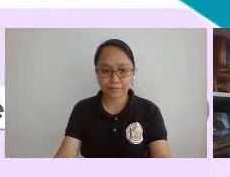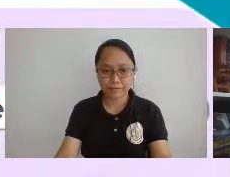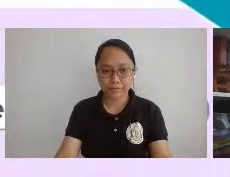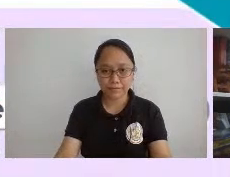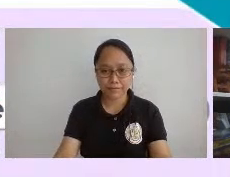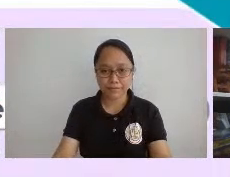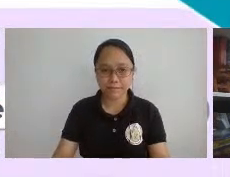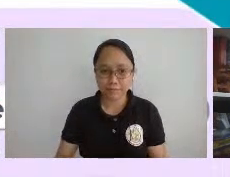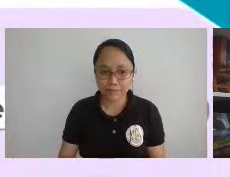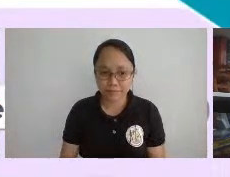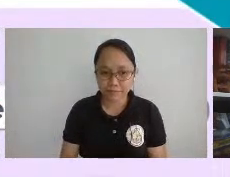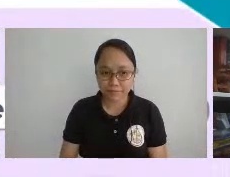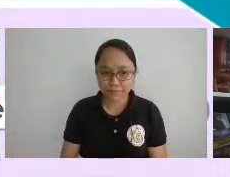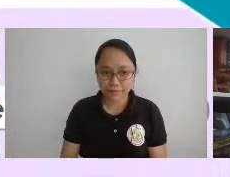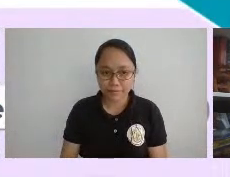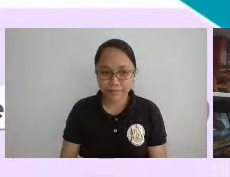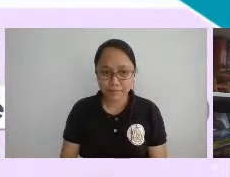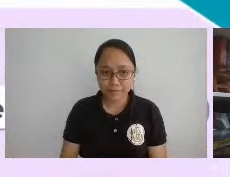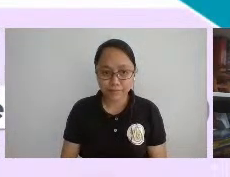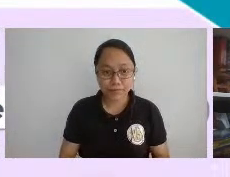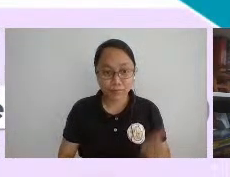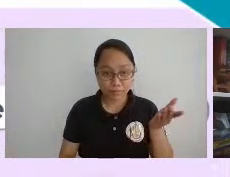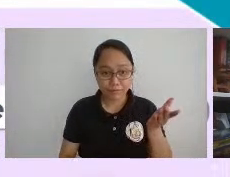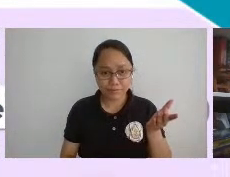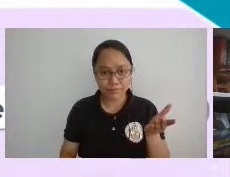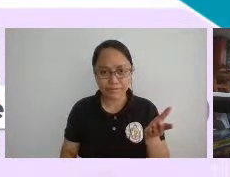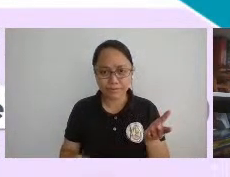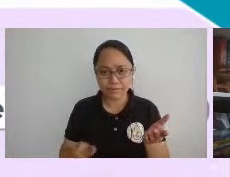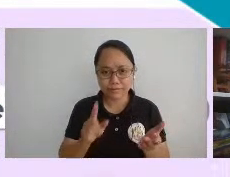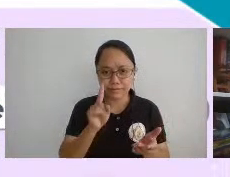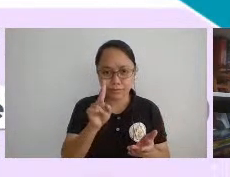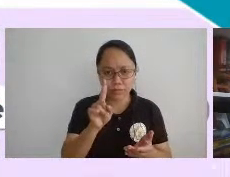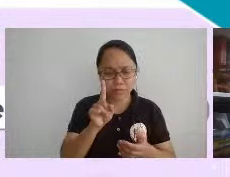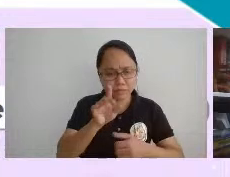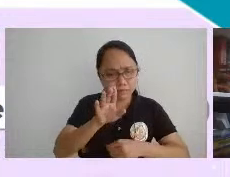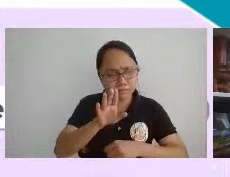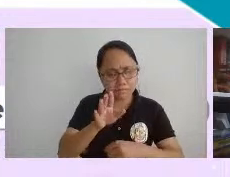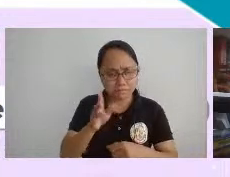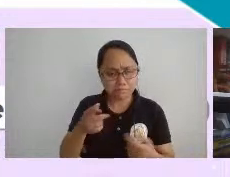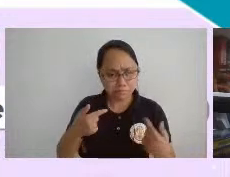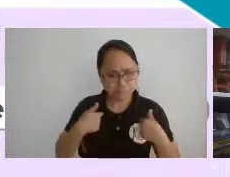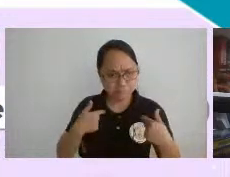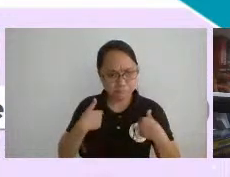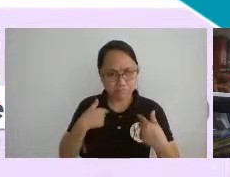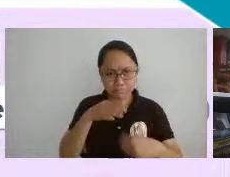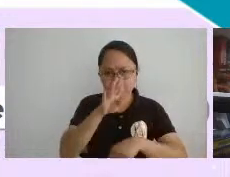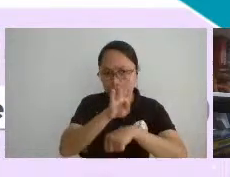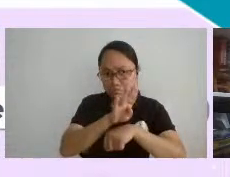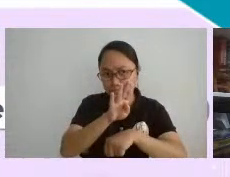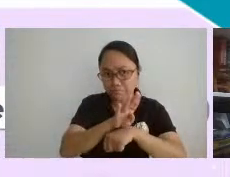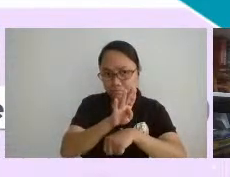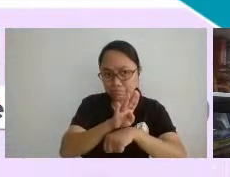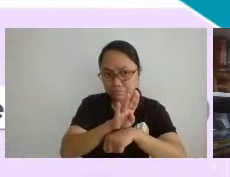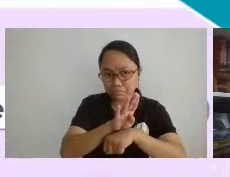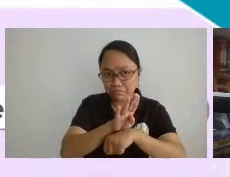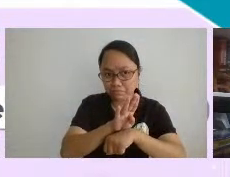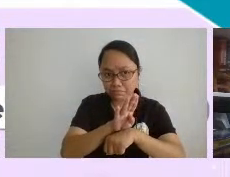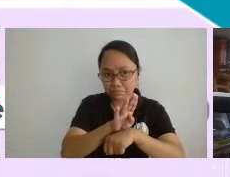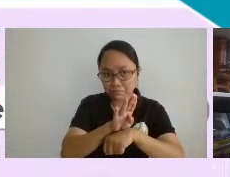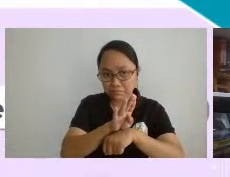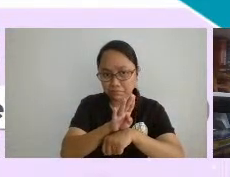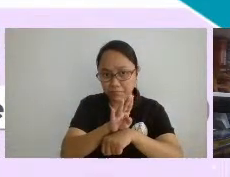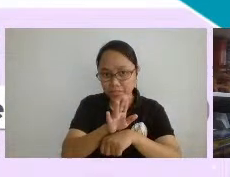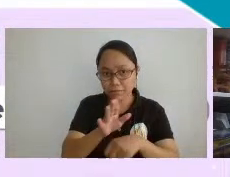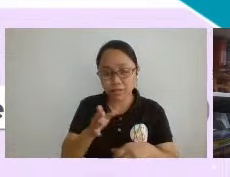Ako po ay isang negosyante na nagtitinda ng dessert. Honestly, di po ako expert as a business. Online lang